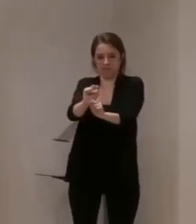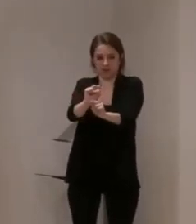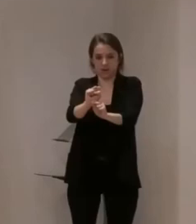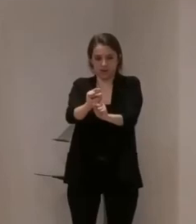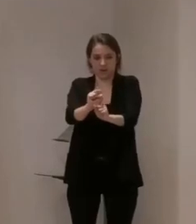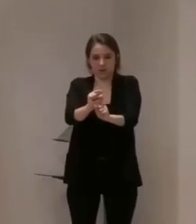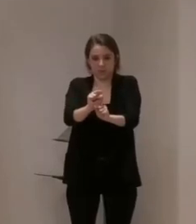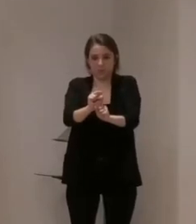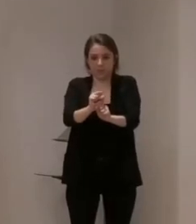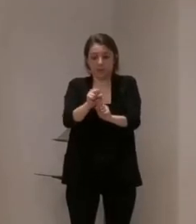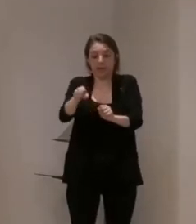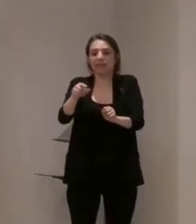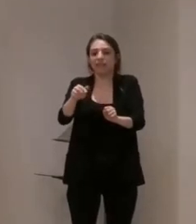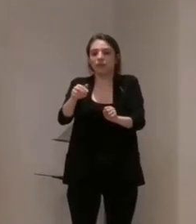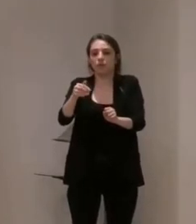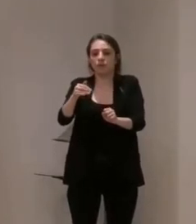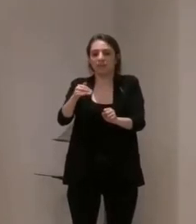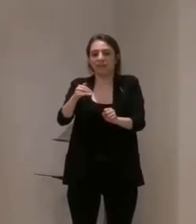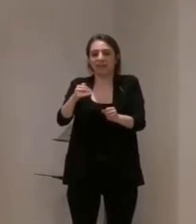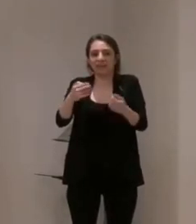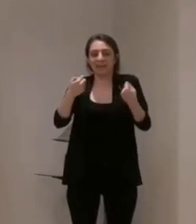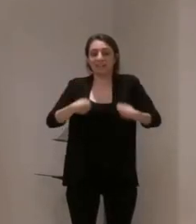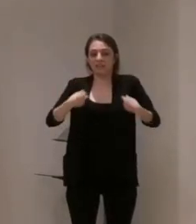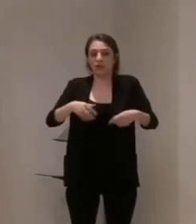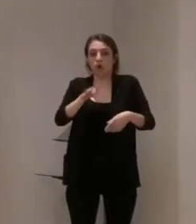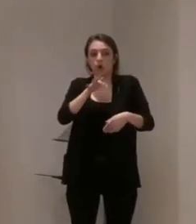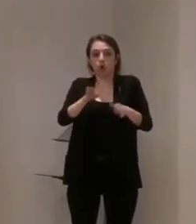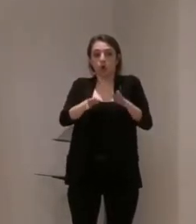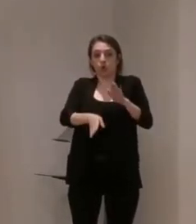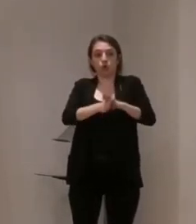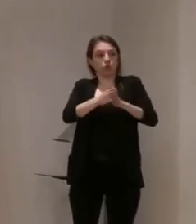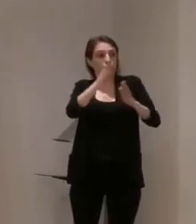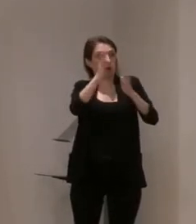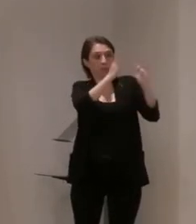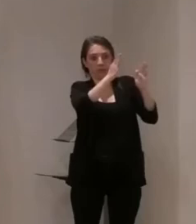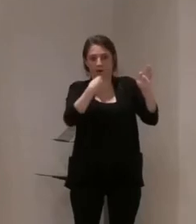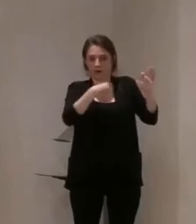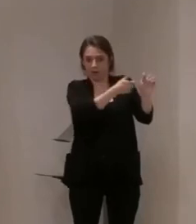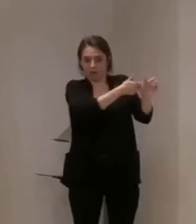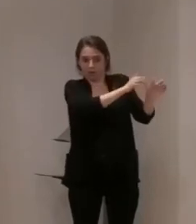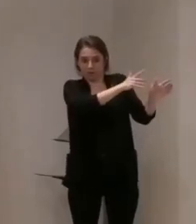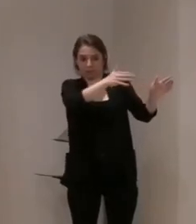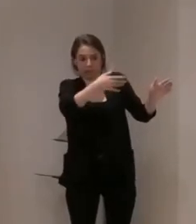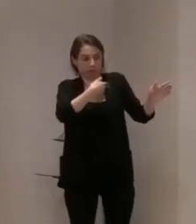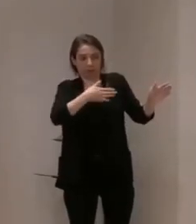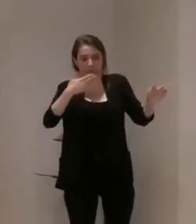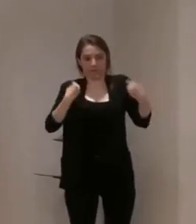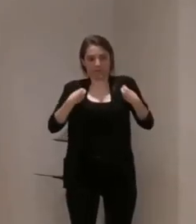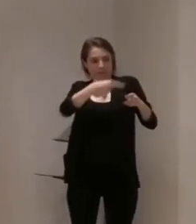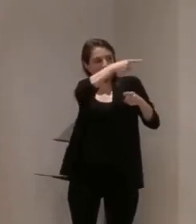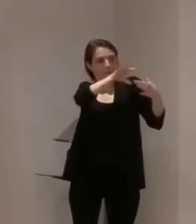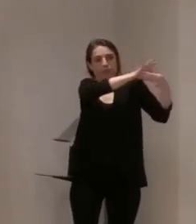que han canviat de règim. No perceben. Per tant, des d'aquest punt de vista,